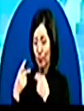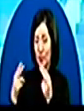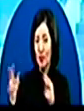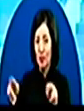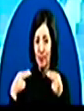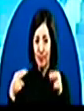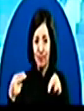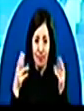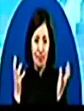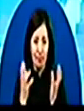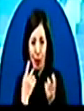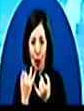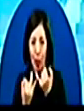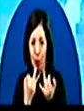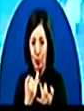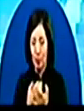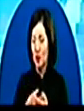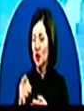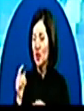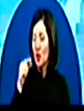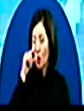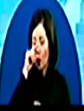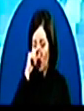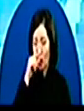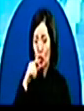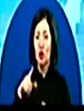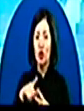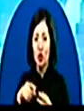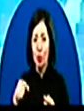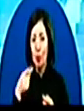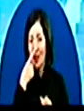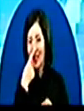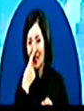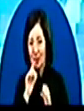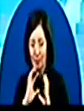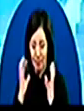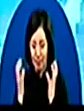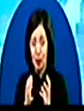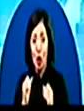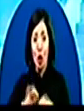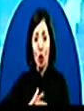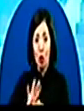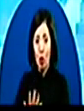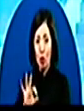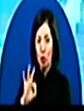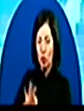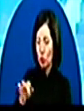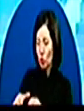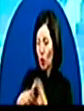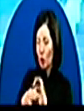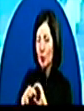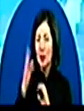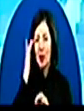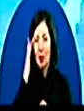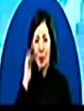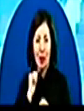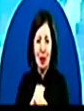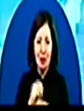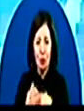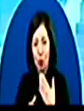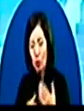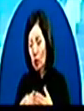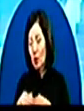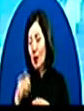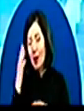Монгол бүгд найрамдах хятад ард улс, Оросын холбооны улс, Японы Эрдэмтэд COVID-19 цар тахлын үед авч хэрэгжүүлэх судалгааны ажлын арга